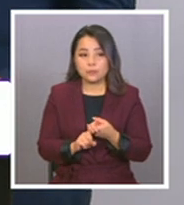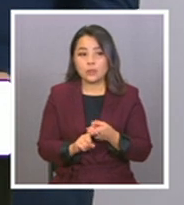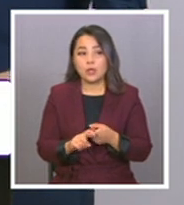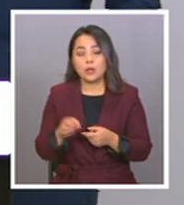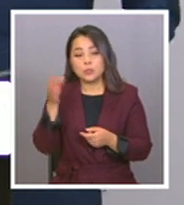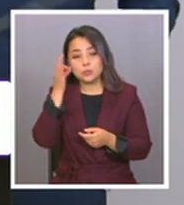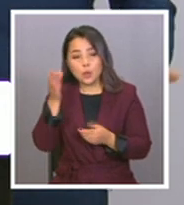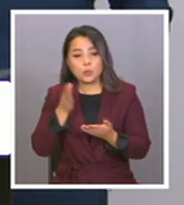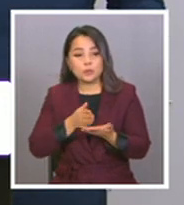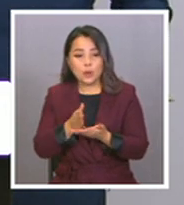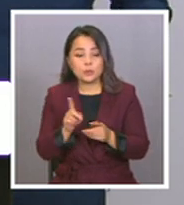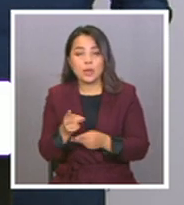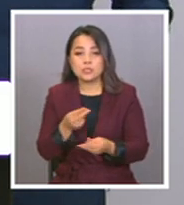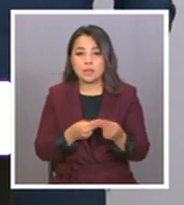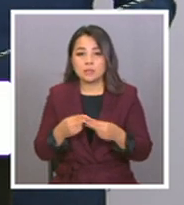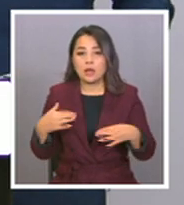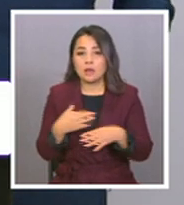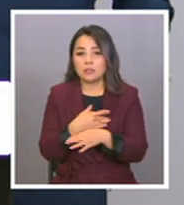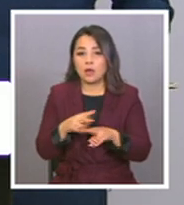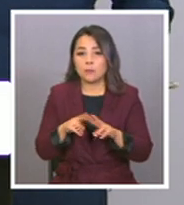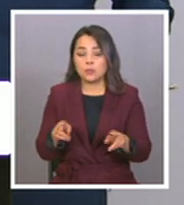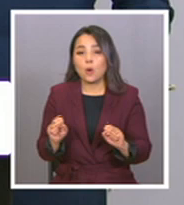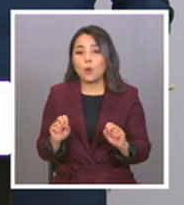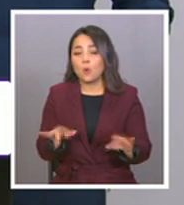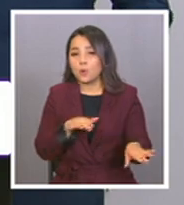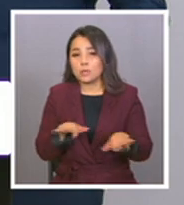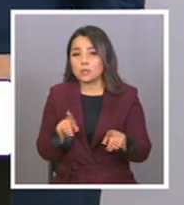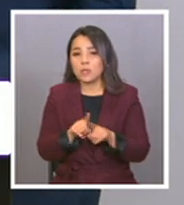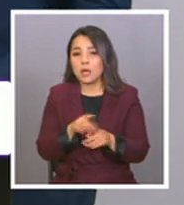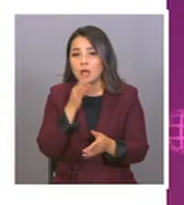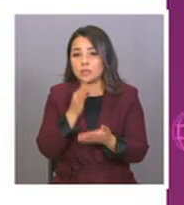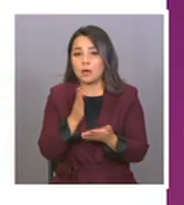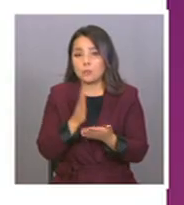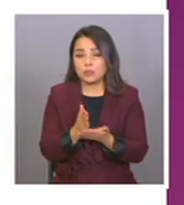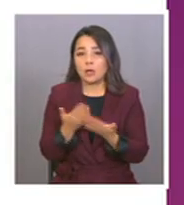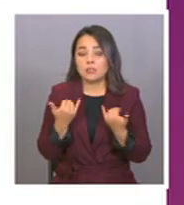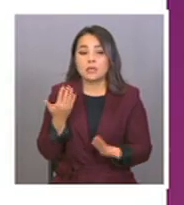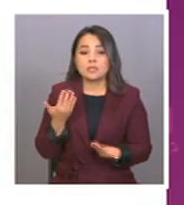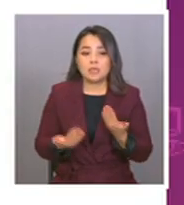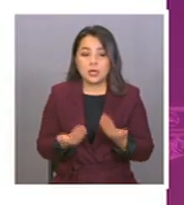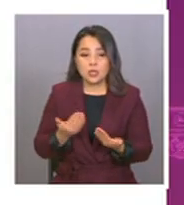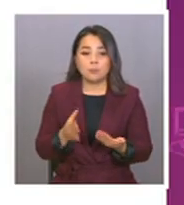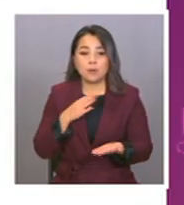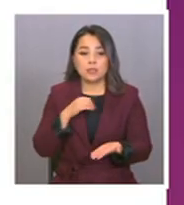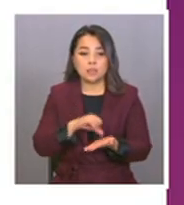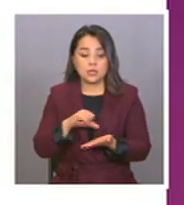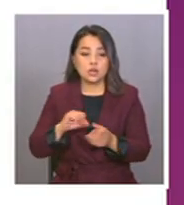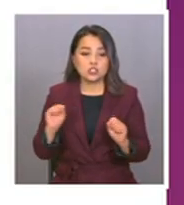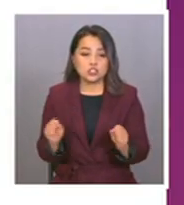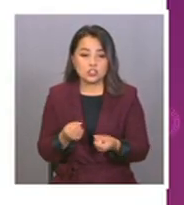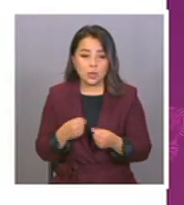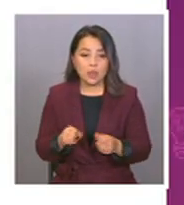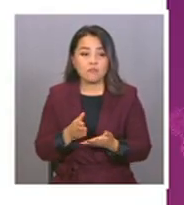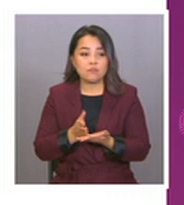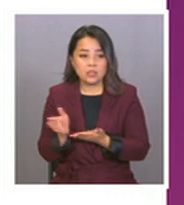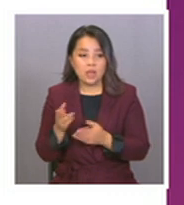тең айнымалы қозғалыс дегеніміз не? Соған тоқтала өтетін болсақ. Егер үдеу векторы мен жылдамдық векторы